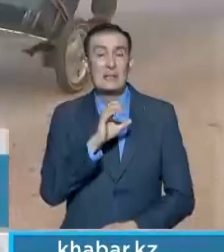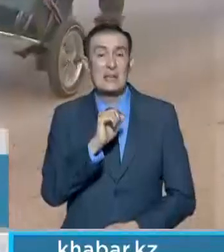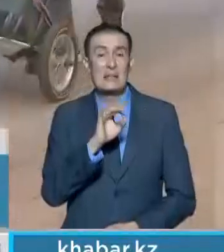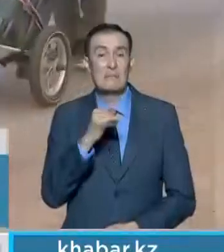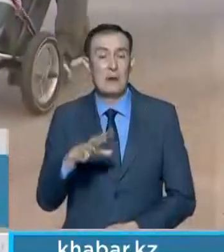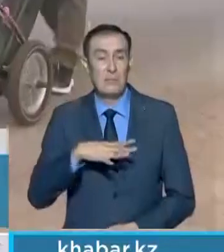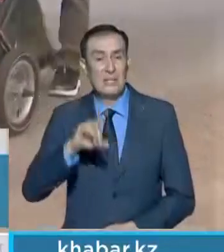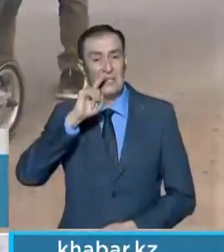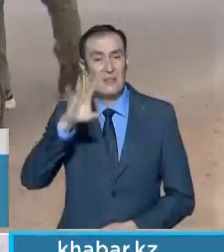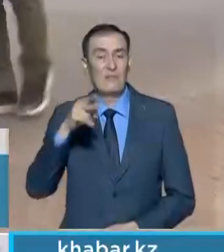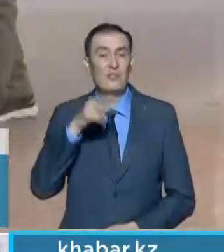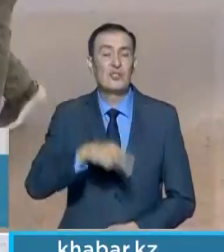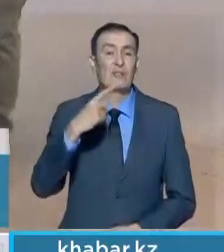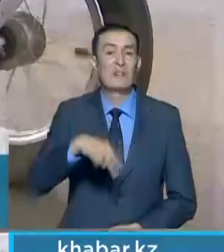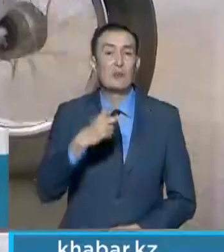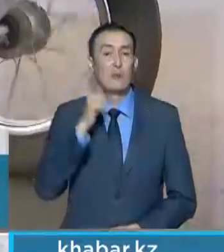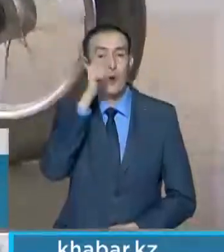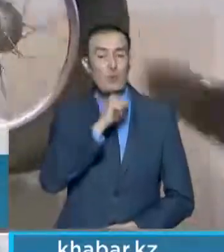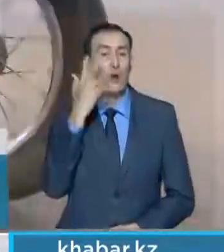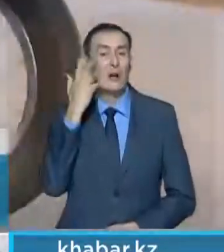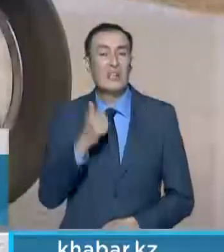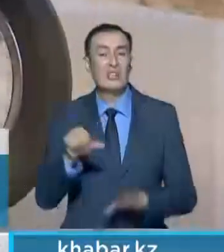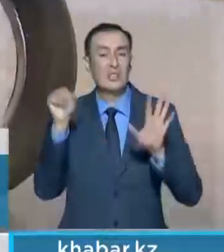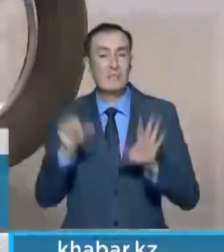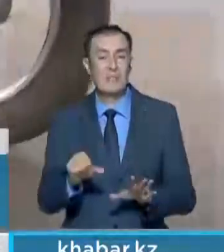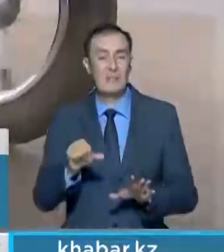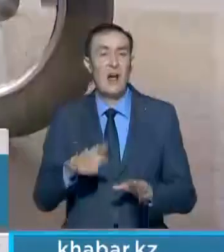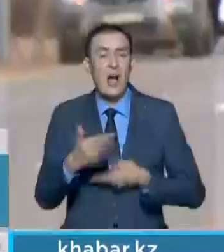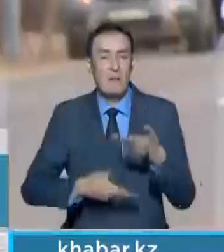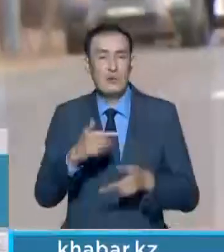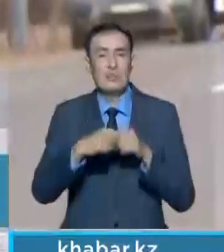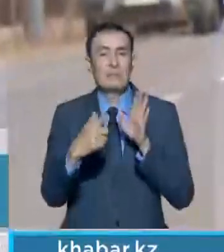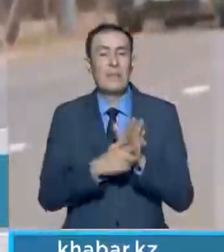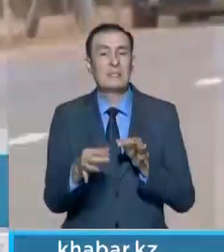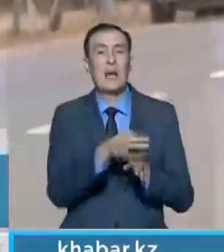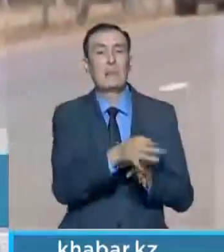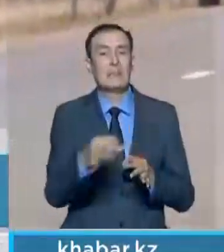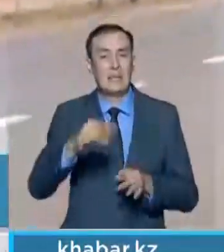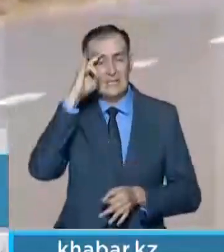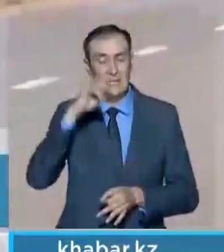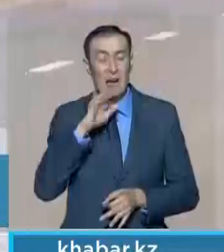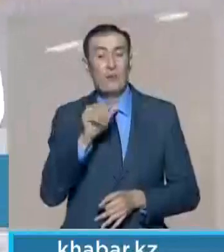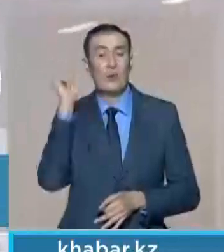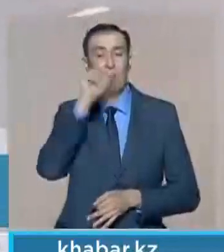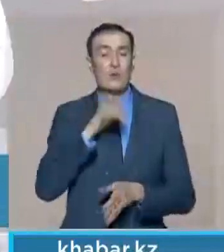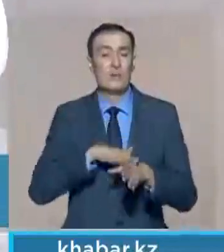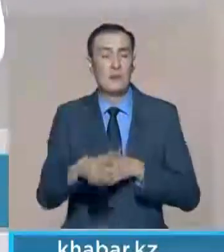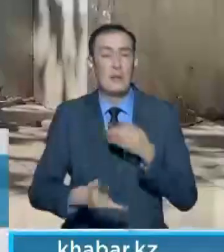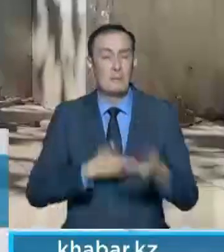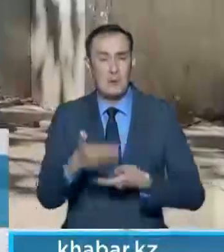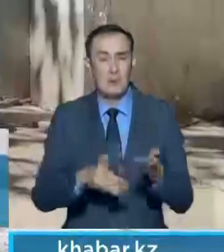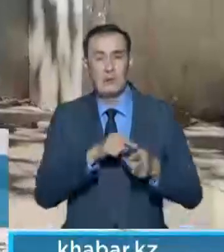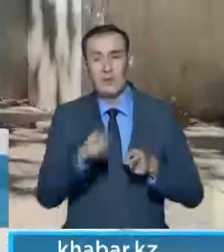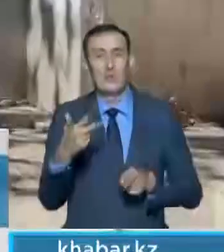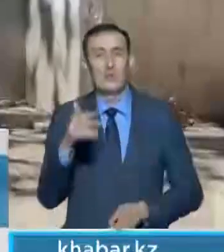рашев стал известен ВМ году когда за полгода обол 17 областей Казахстана в прошлом году он совершил пеший поход